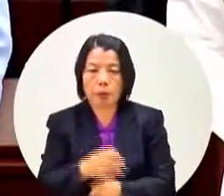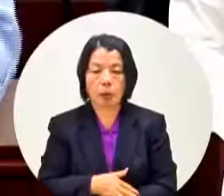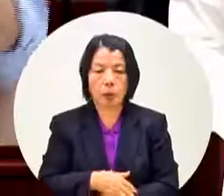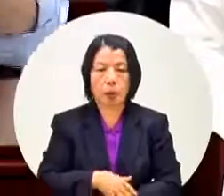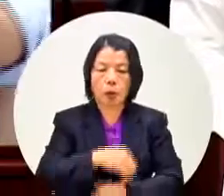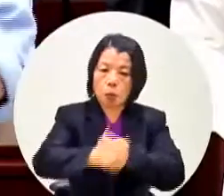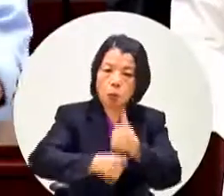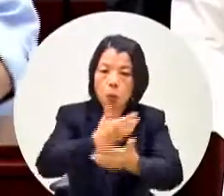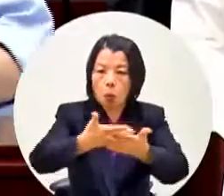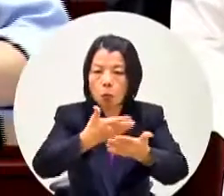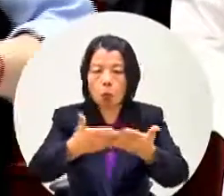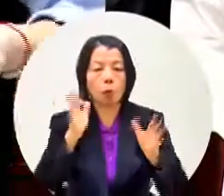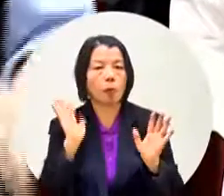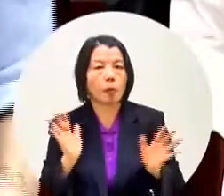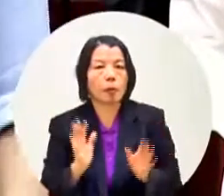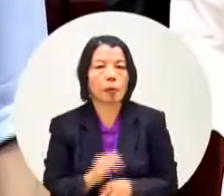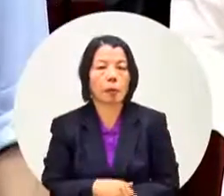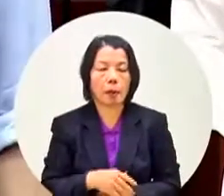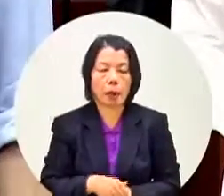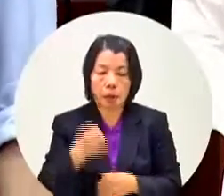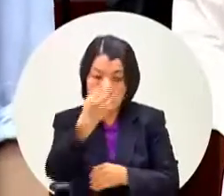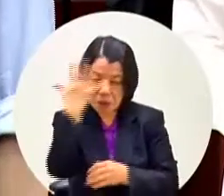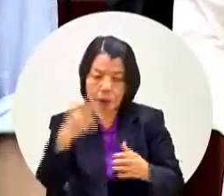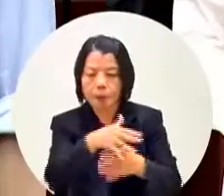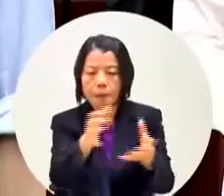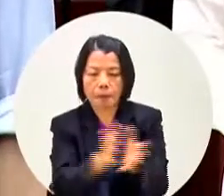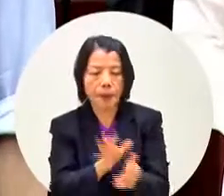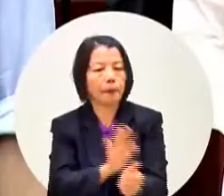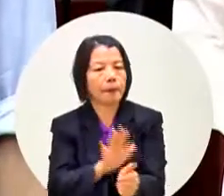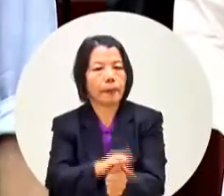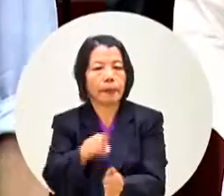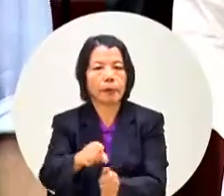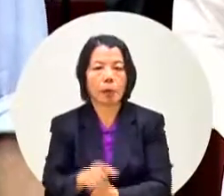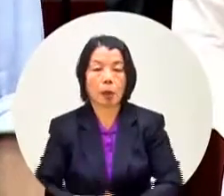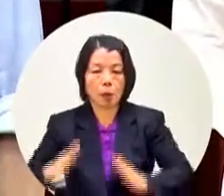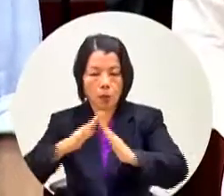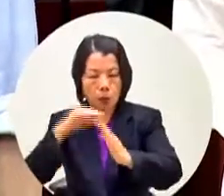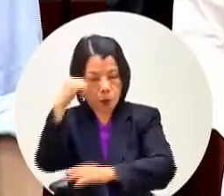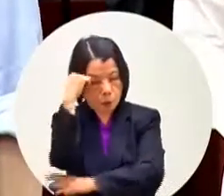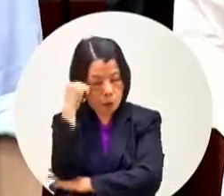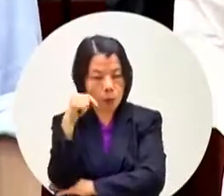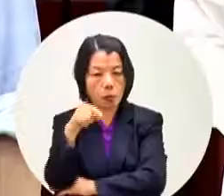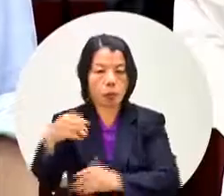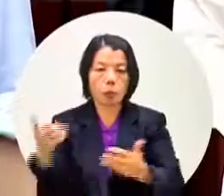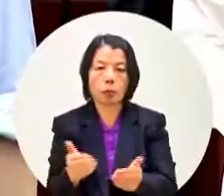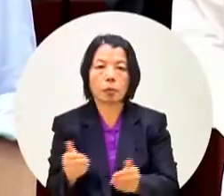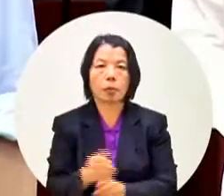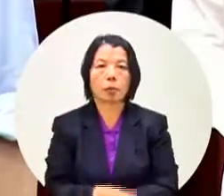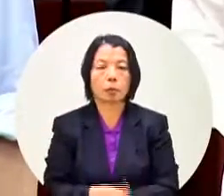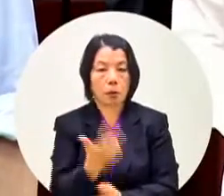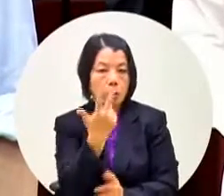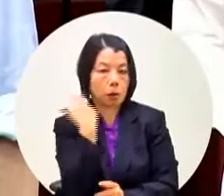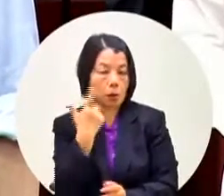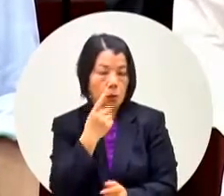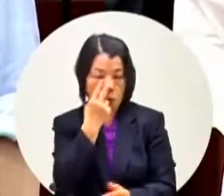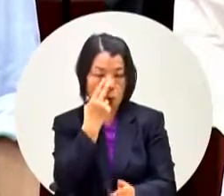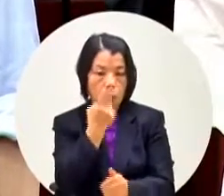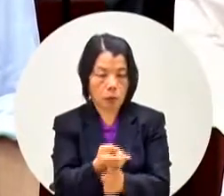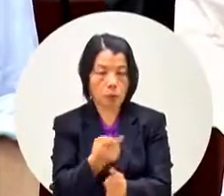经济部给我们一笔钱，我们做一个资讯平台，让青年创业的数字平台。昨天另外一个就